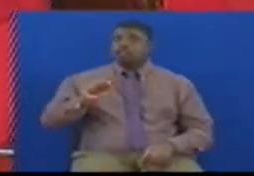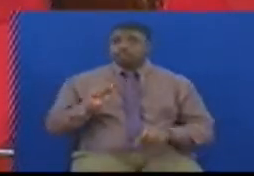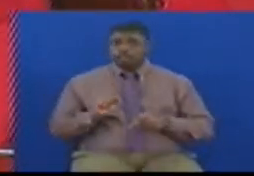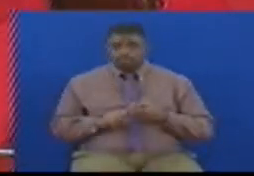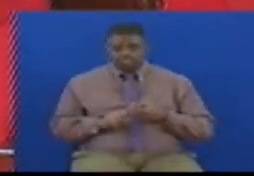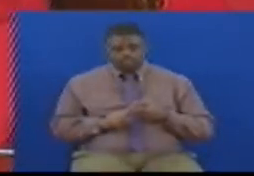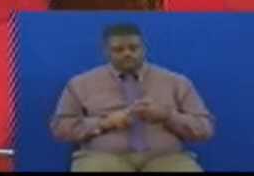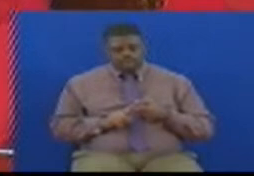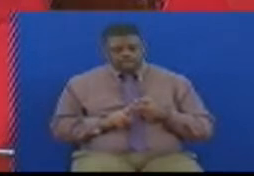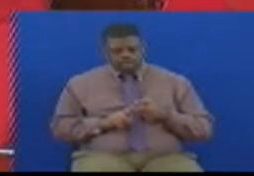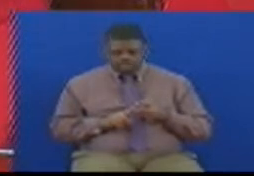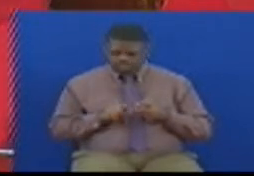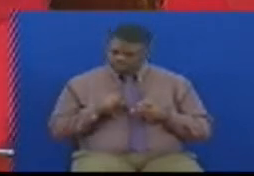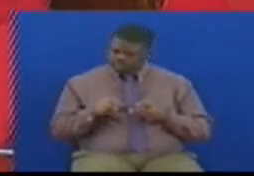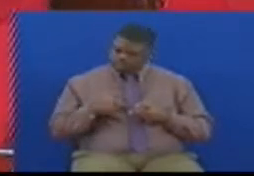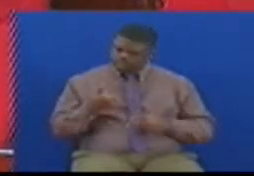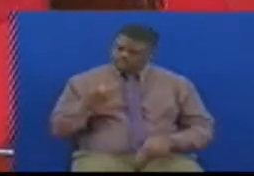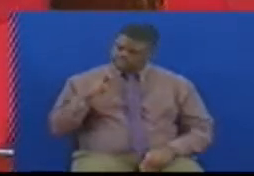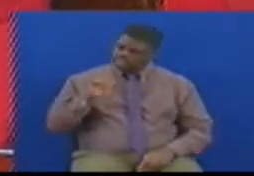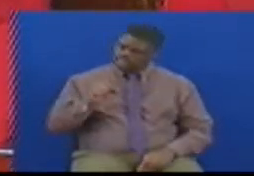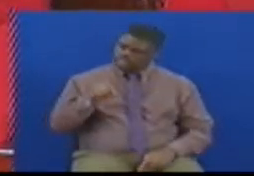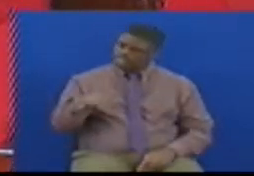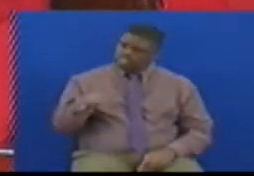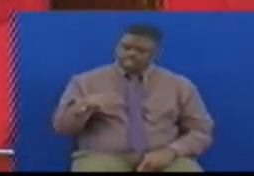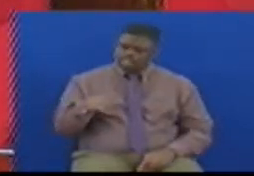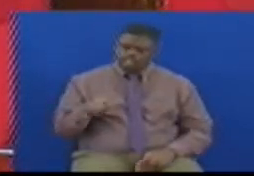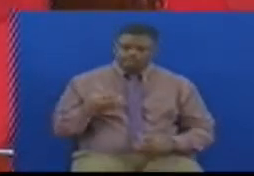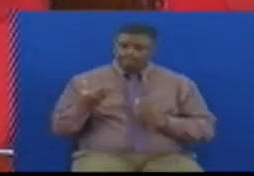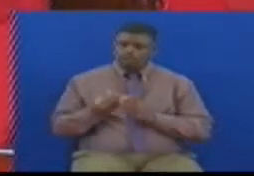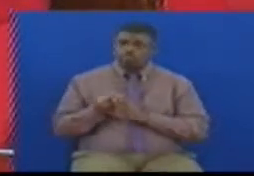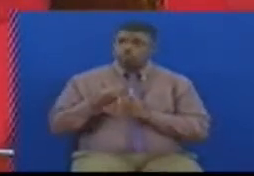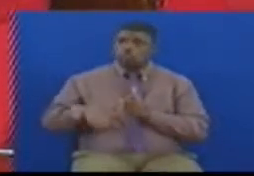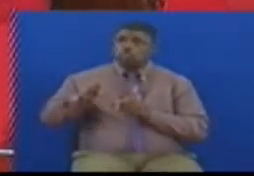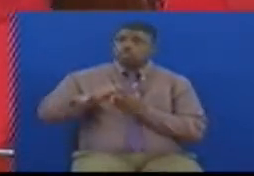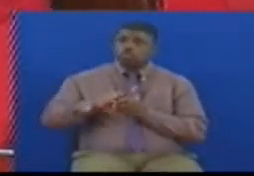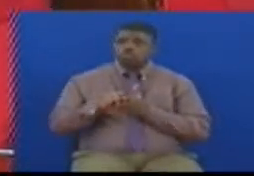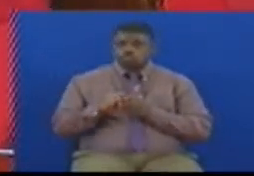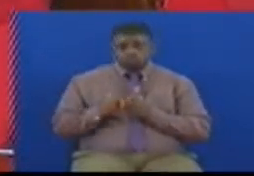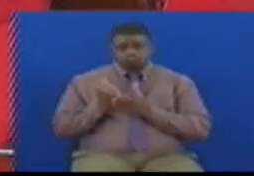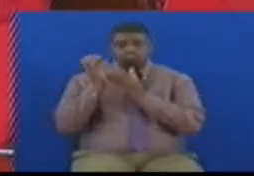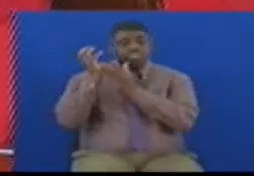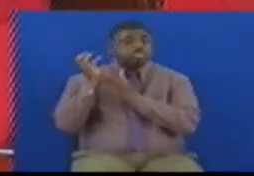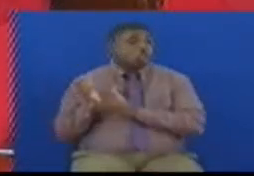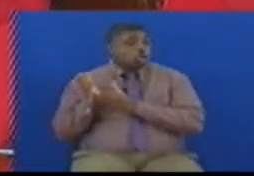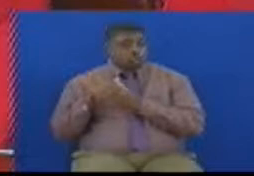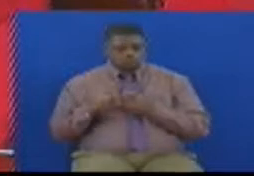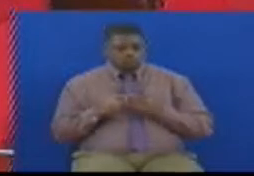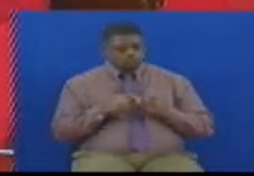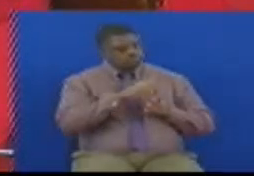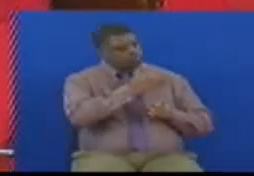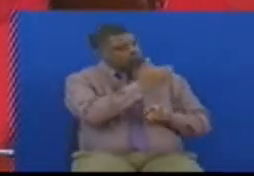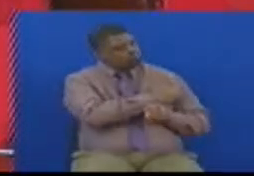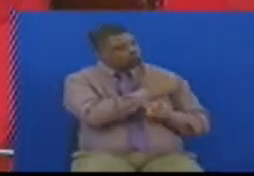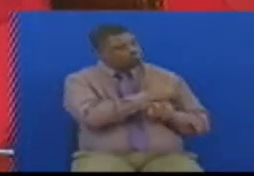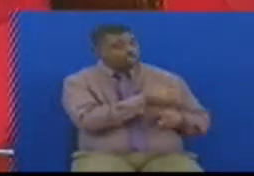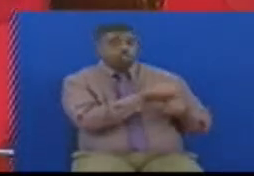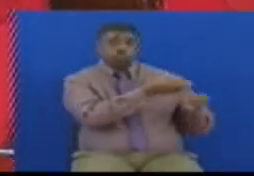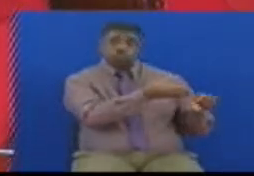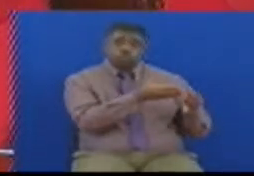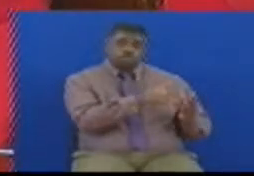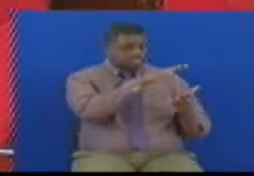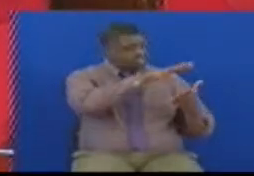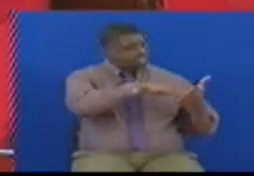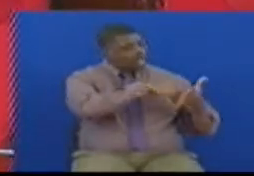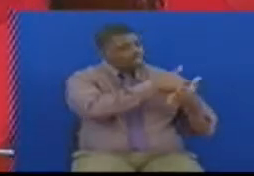Speaker, pamoja na mafanikio ambayo TRA imeipata ikiwa ni pamoja na ongezeko la shehena za mizigo inayohudumiwa katika chati namba